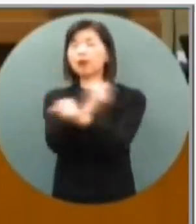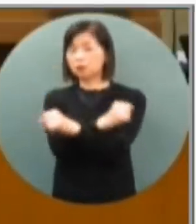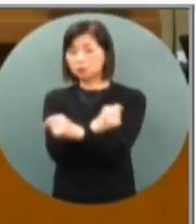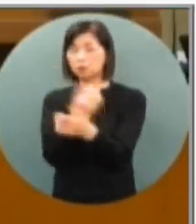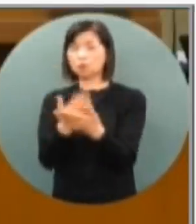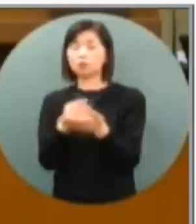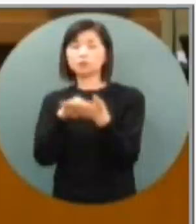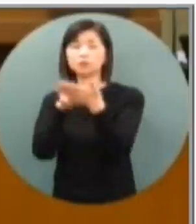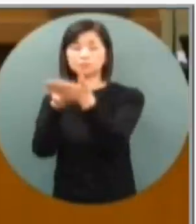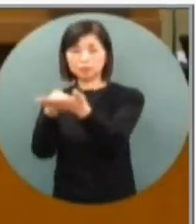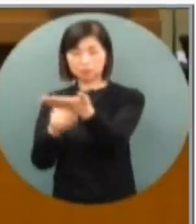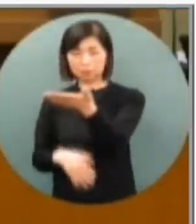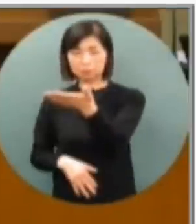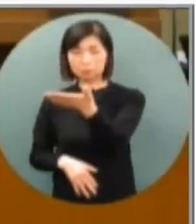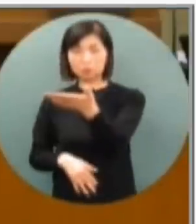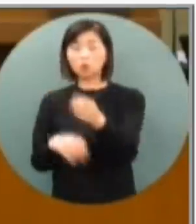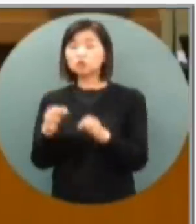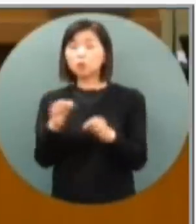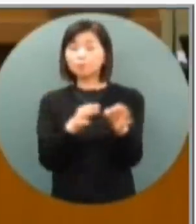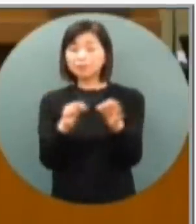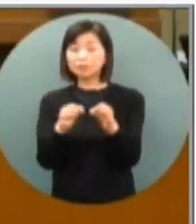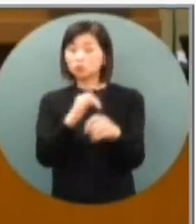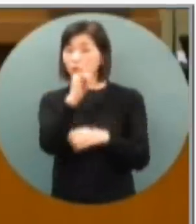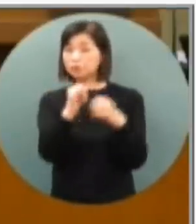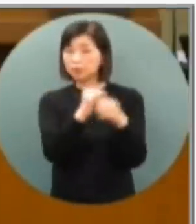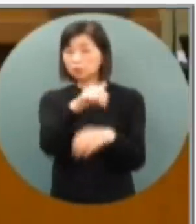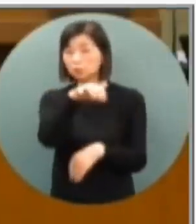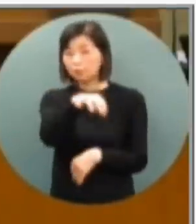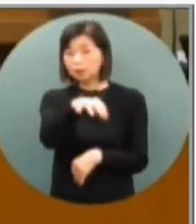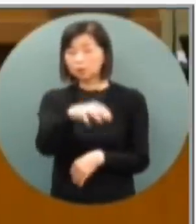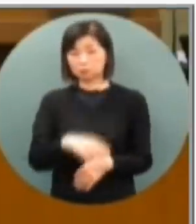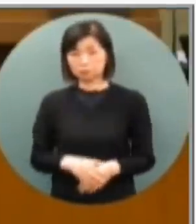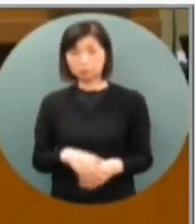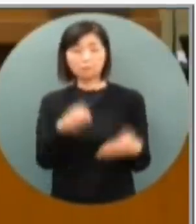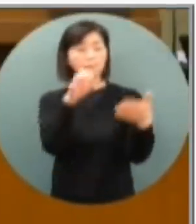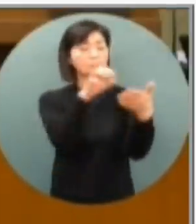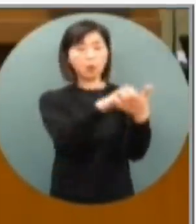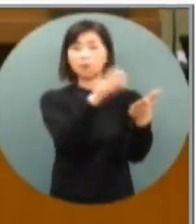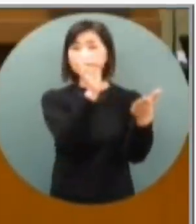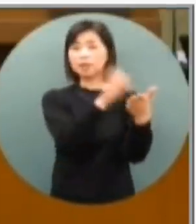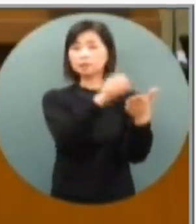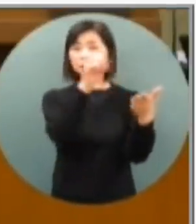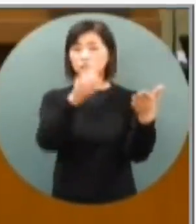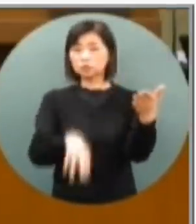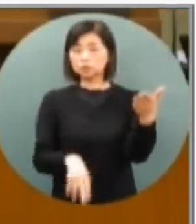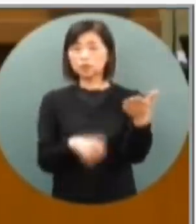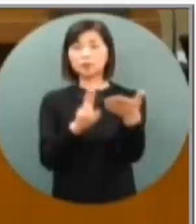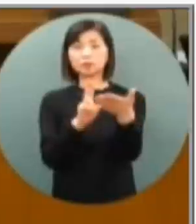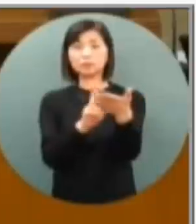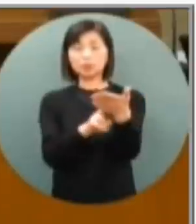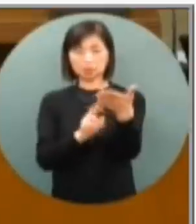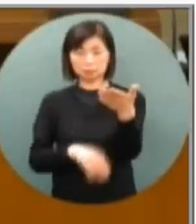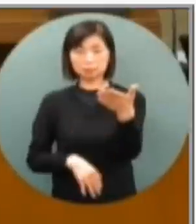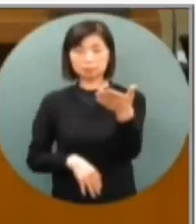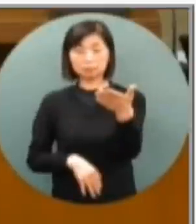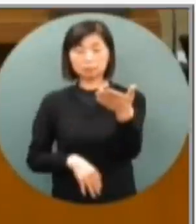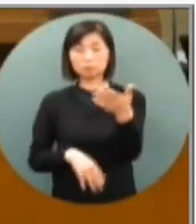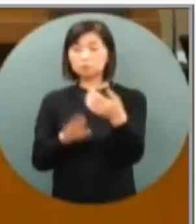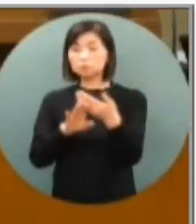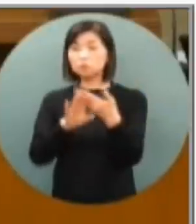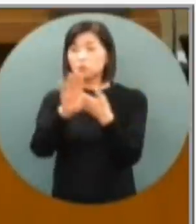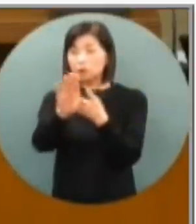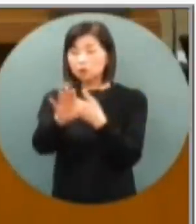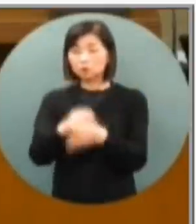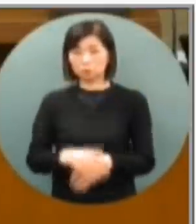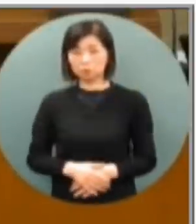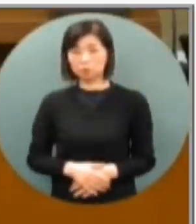ではその書籍は削除されることになりましたが、その後も